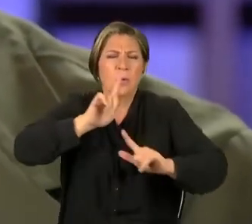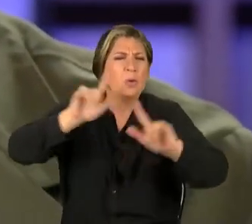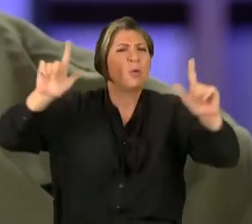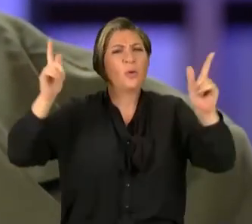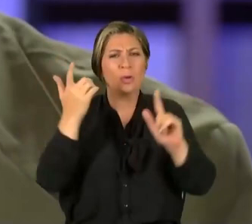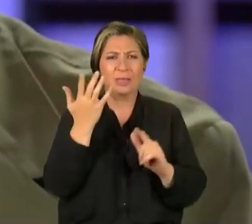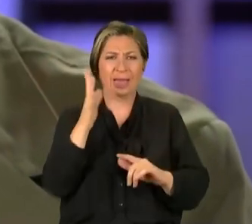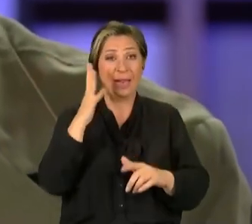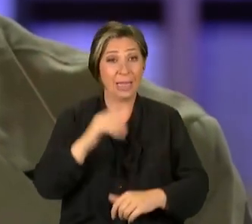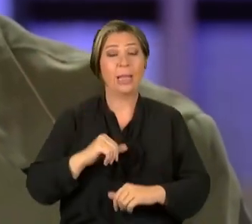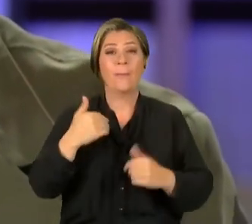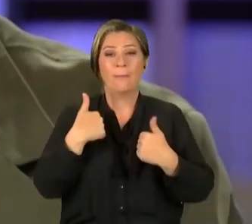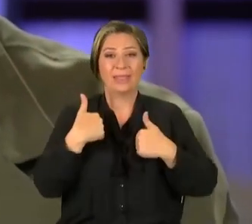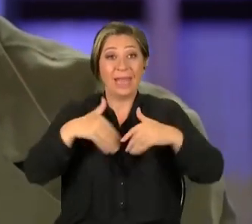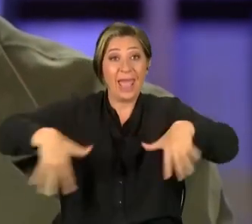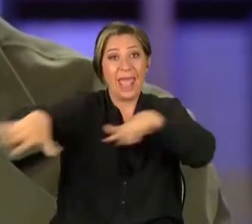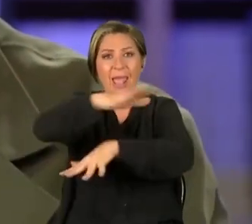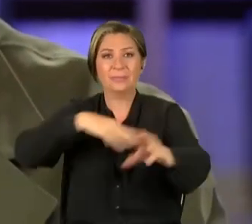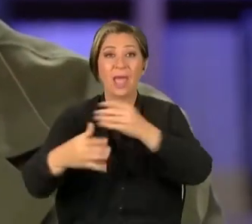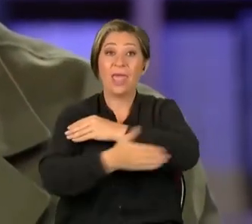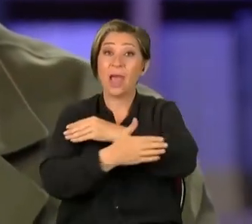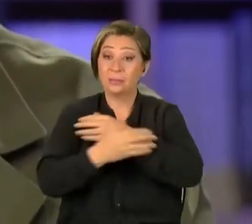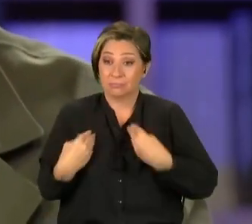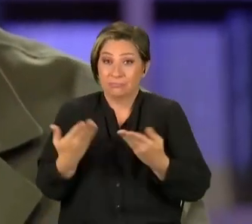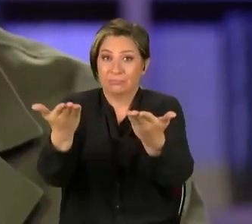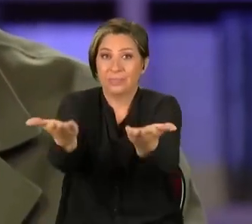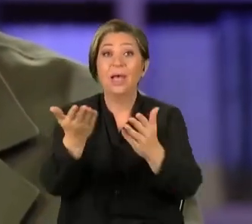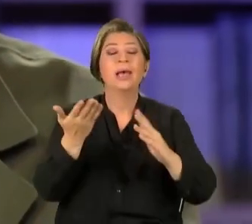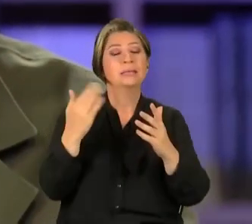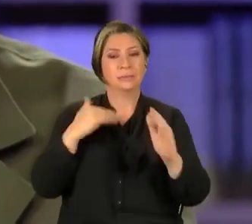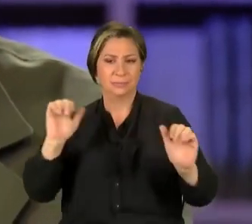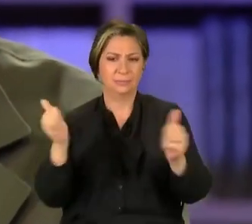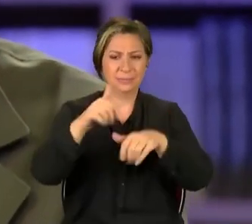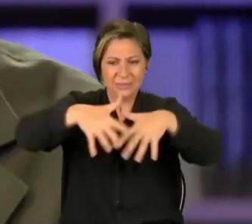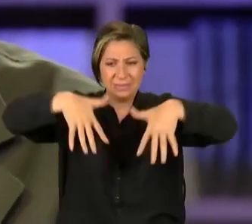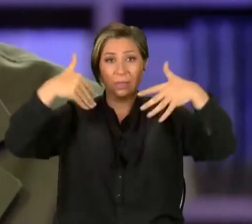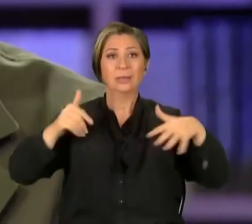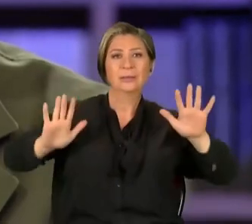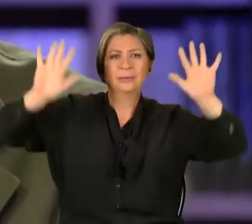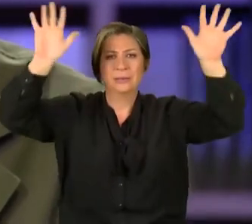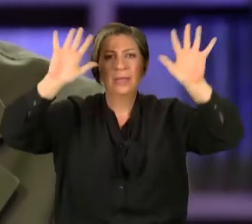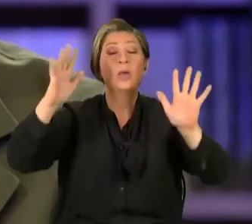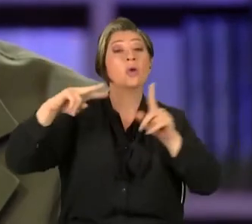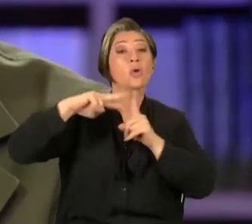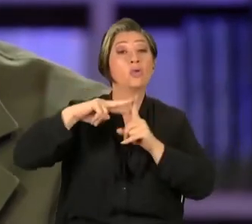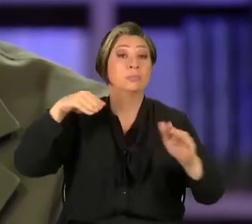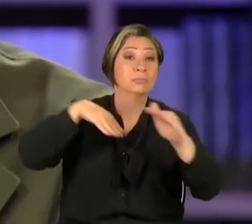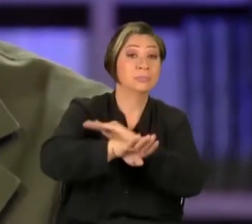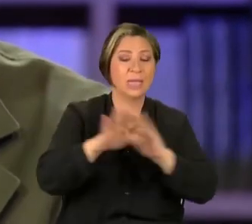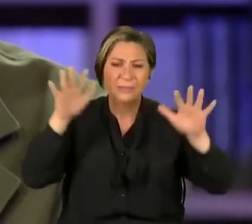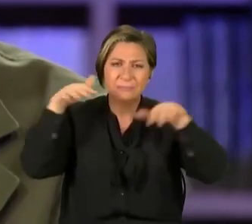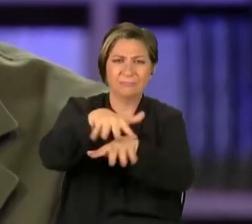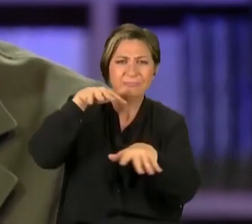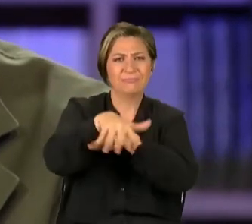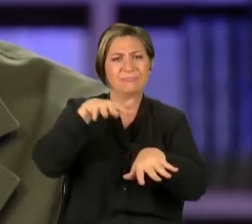deli hü deli. Benden hepsine yardımın eli. Sahneye çıktı mı kaldırır eli. YouTube'a girdi mi